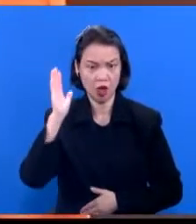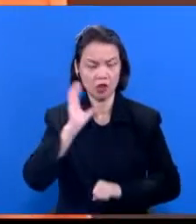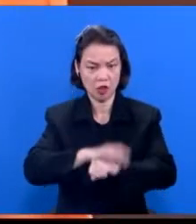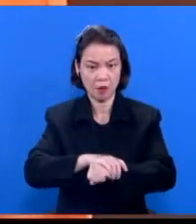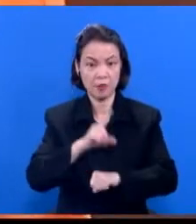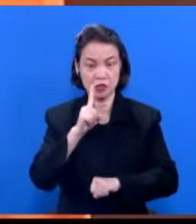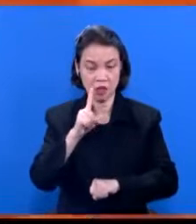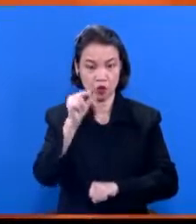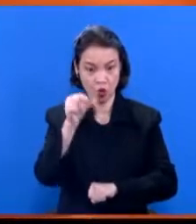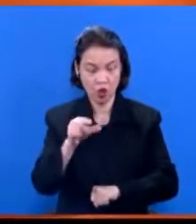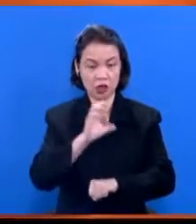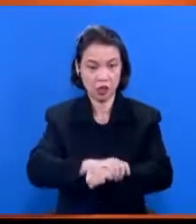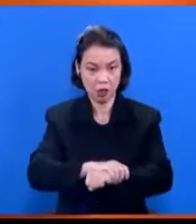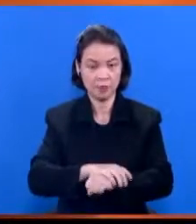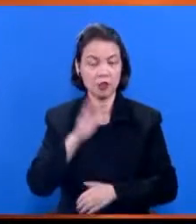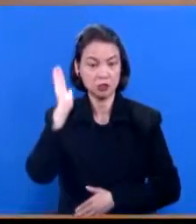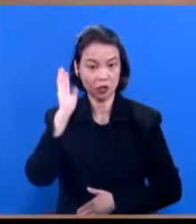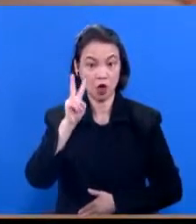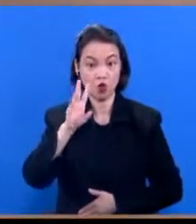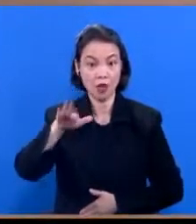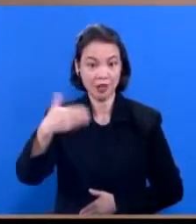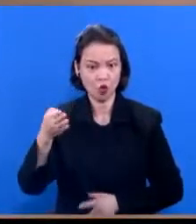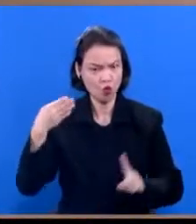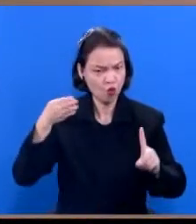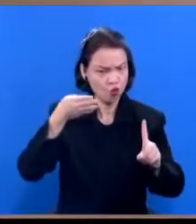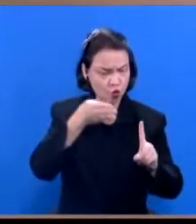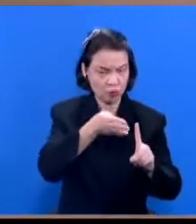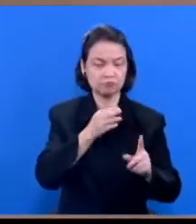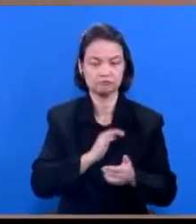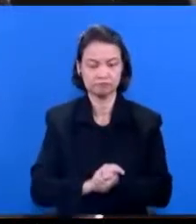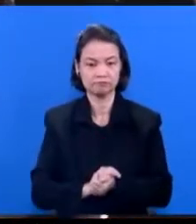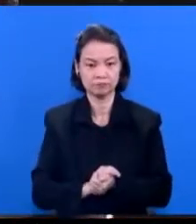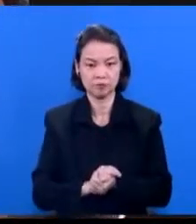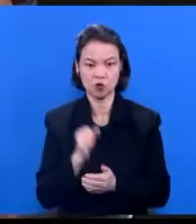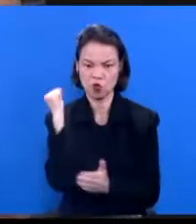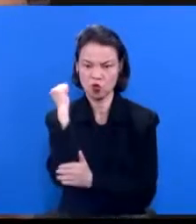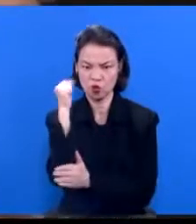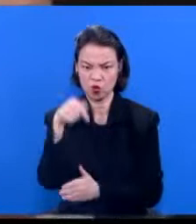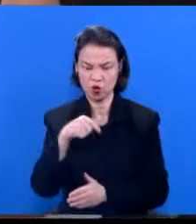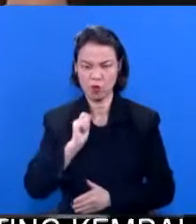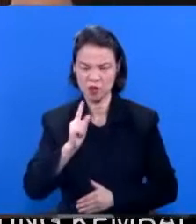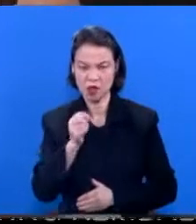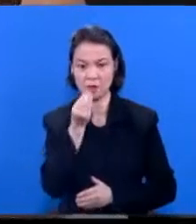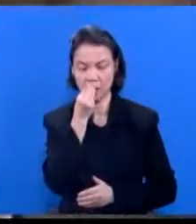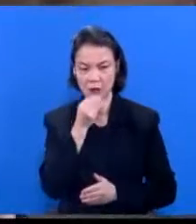1 orang ditangkap setelah 2 tahun buron. AKP Ginanjar menambahkan modus pelaku memesan makanan melalui